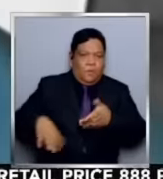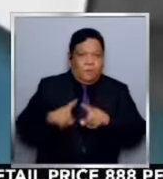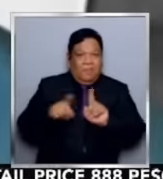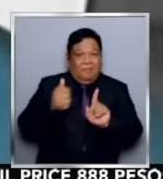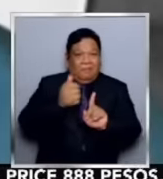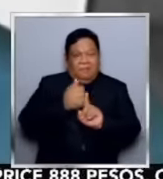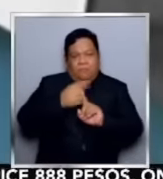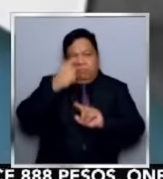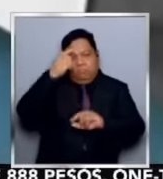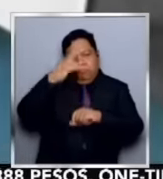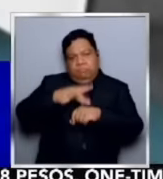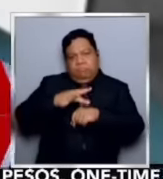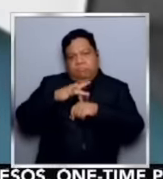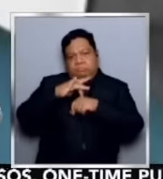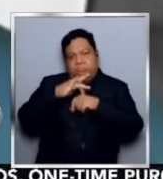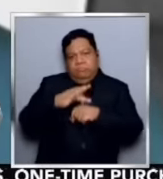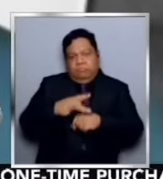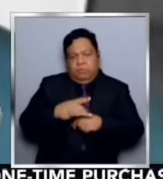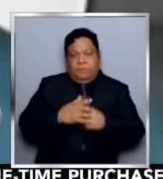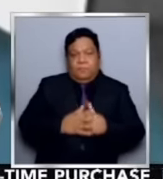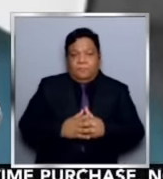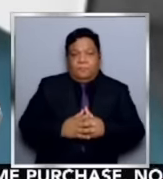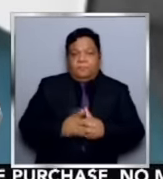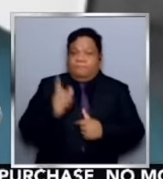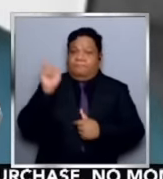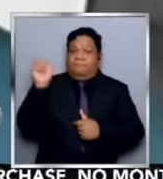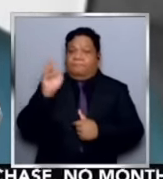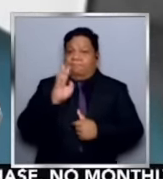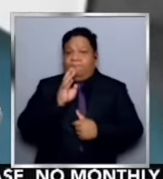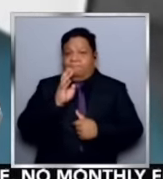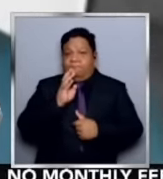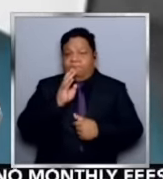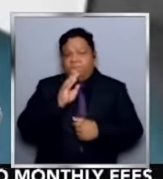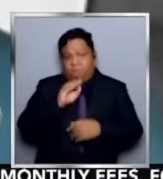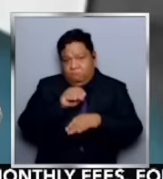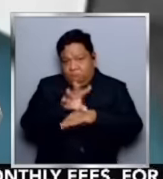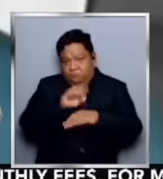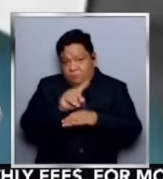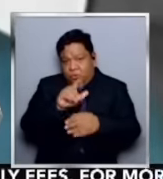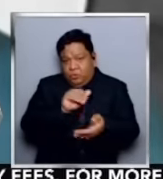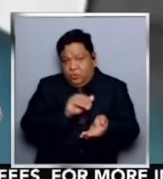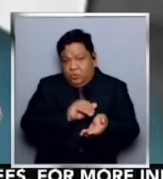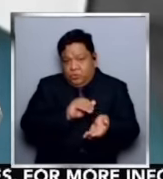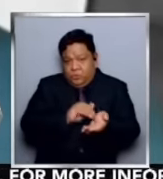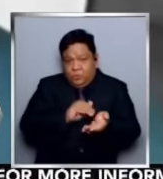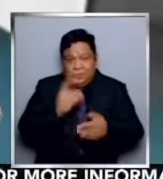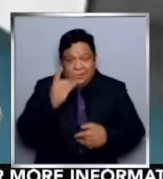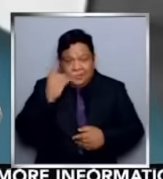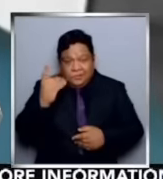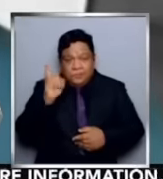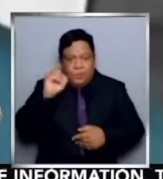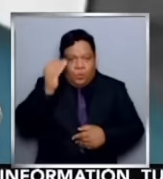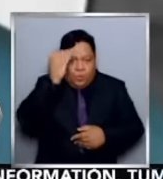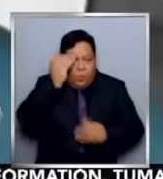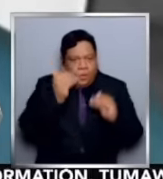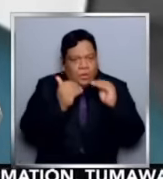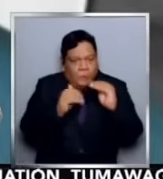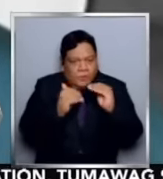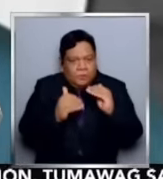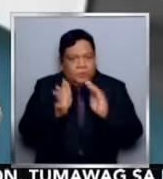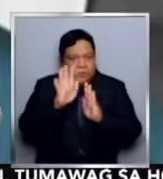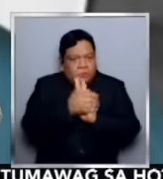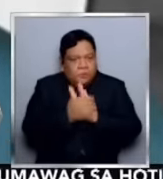advice for my fellow dentist, so we should know our limitations sa practice natin and sa skills to